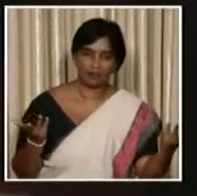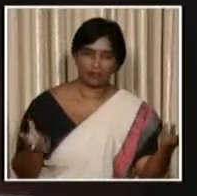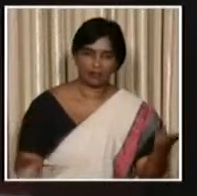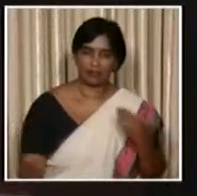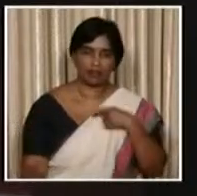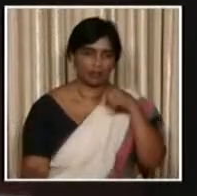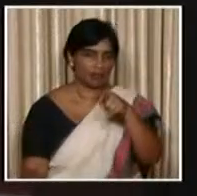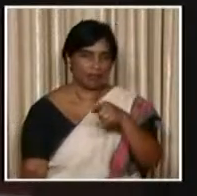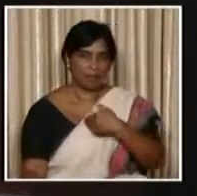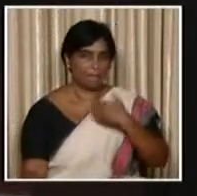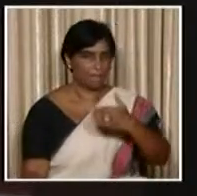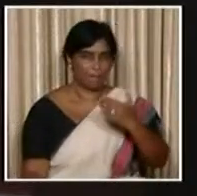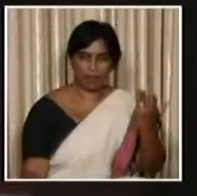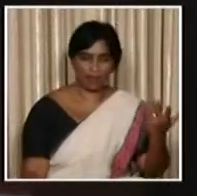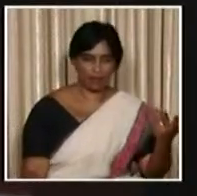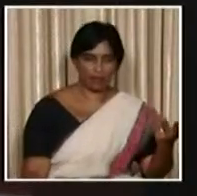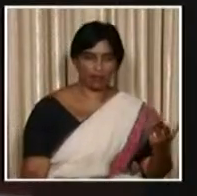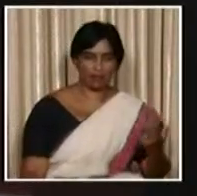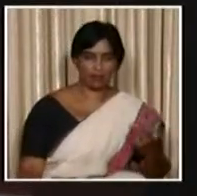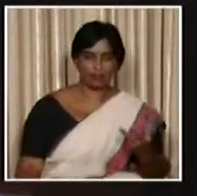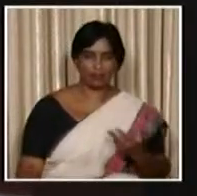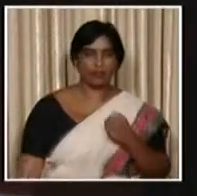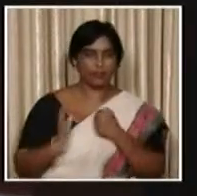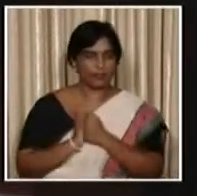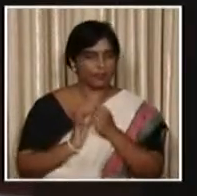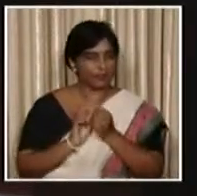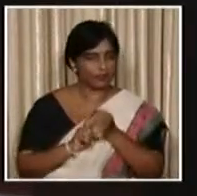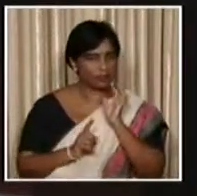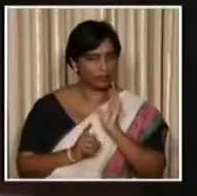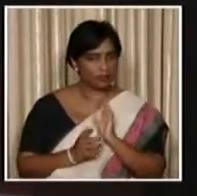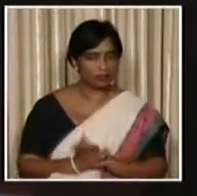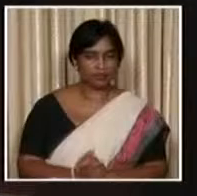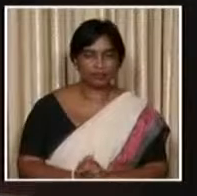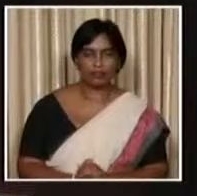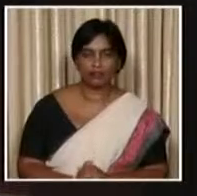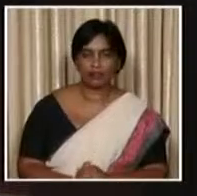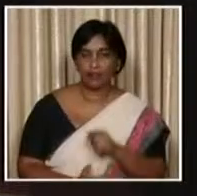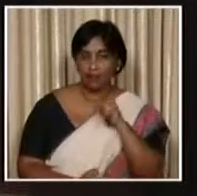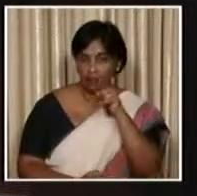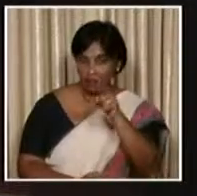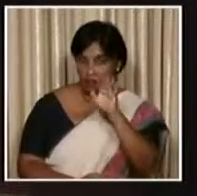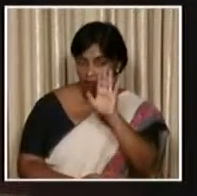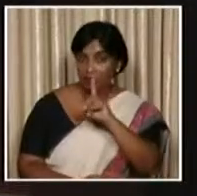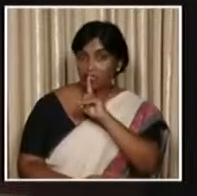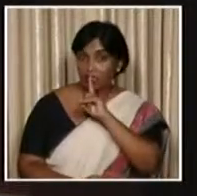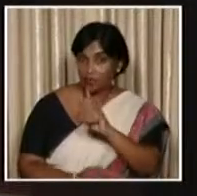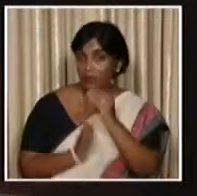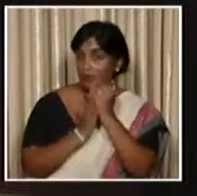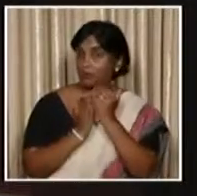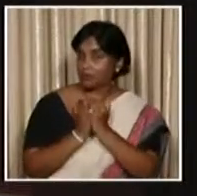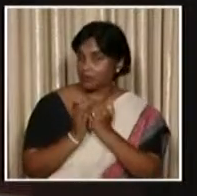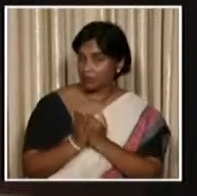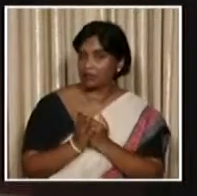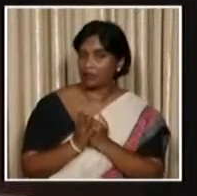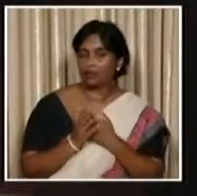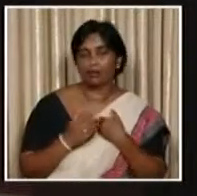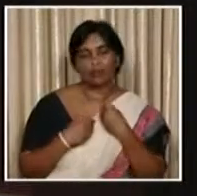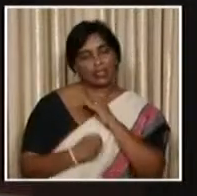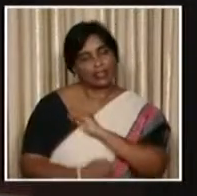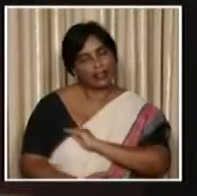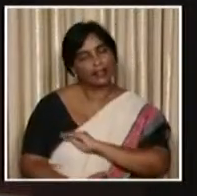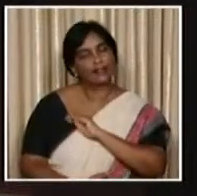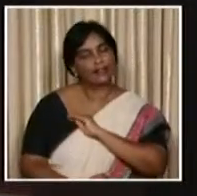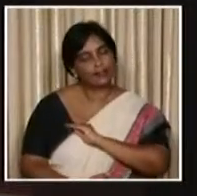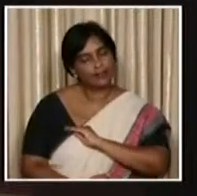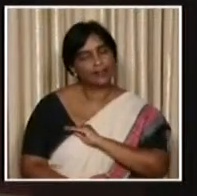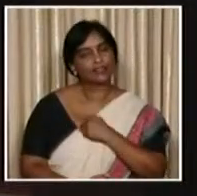යූ මේ ගරු ජනාධිපතිතුමනි ඔබතුමා කියපු කරුණු කාරණා මම බොහෝම